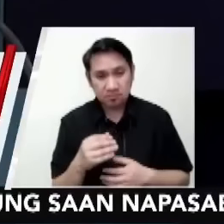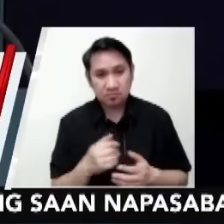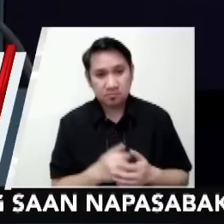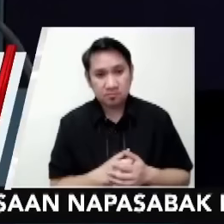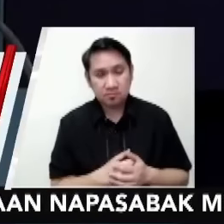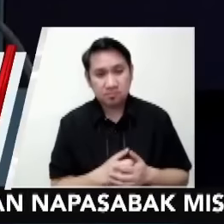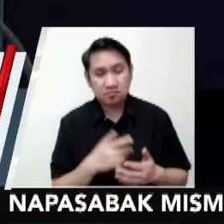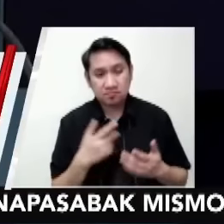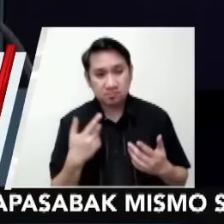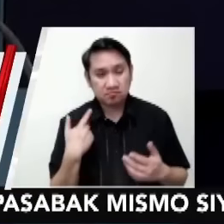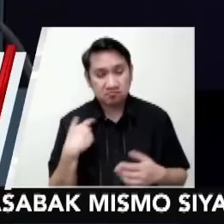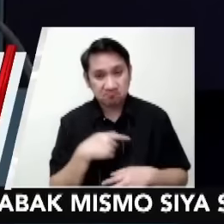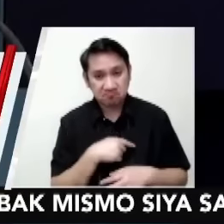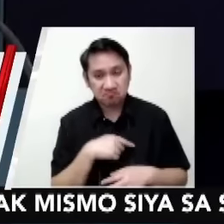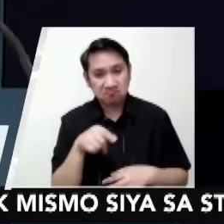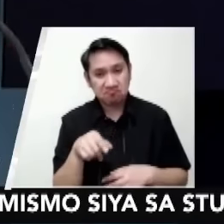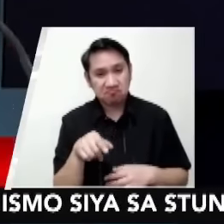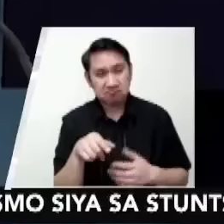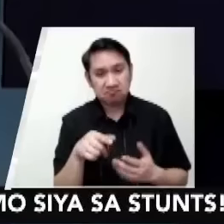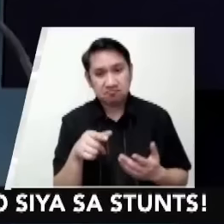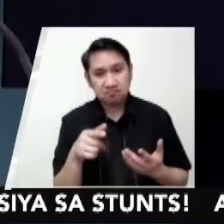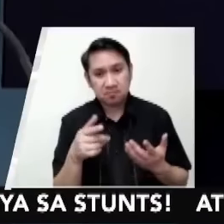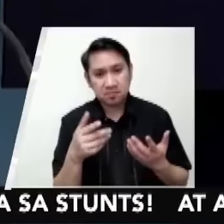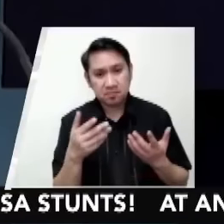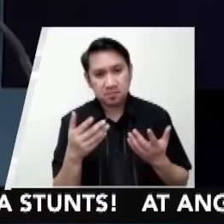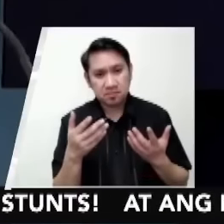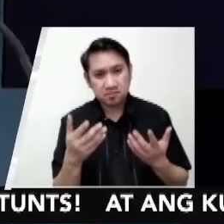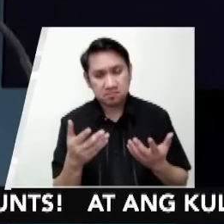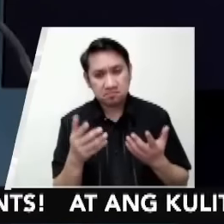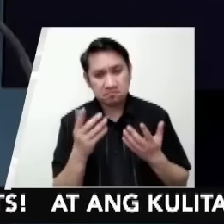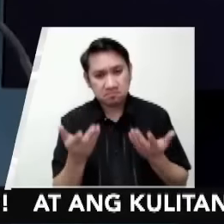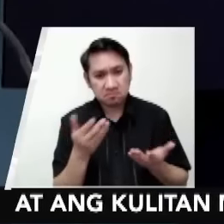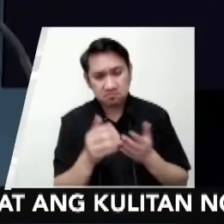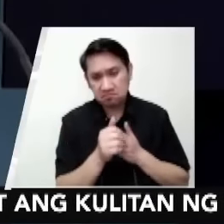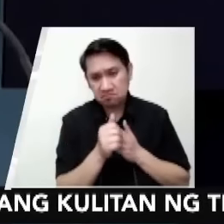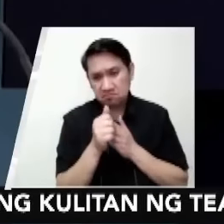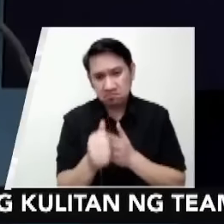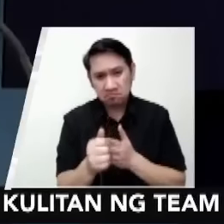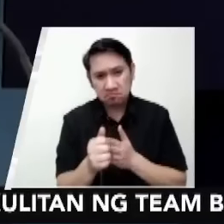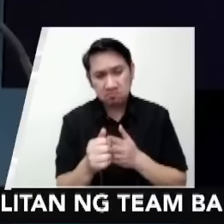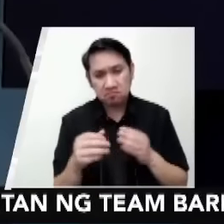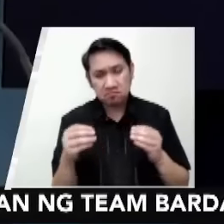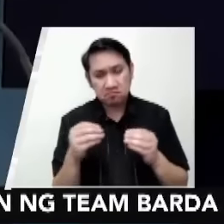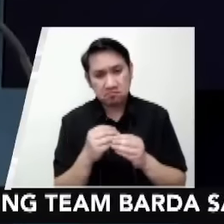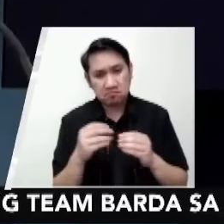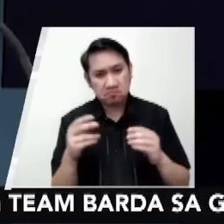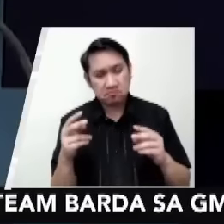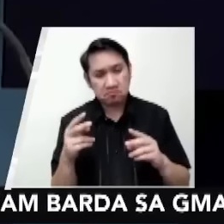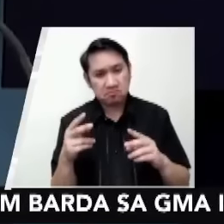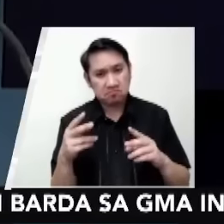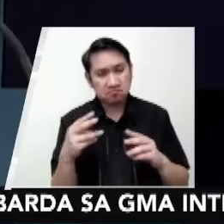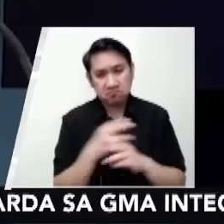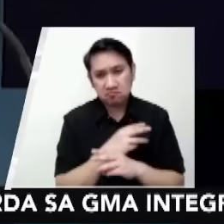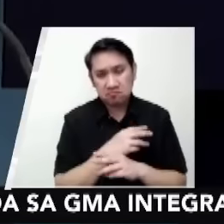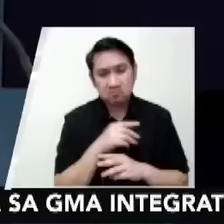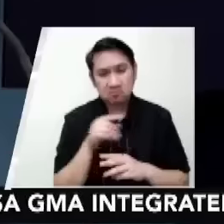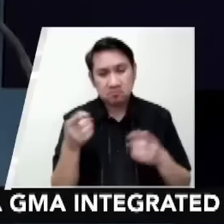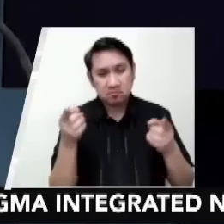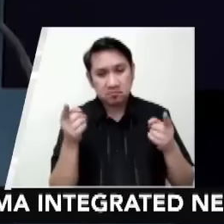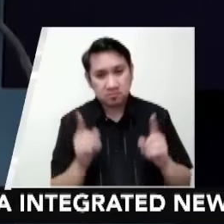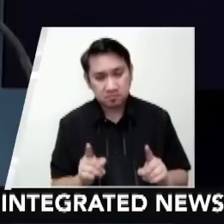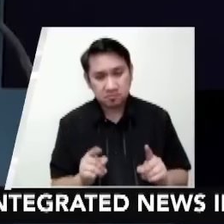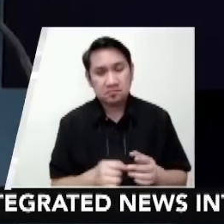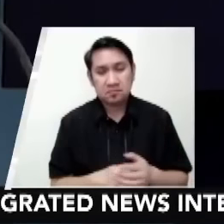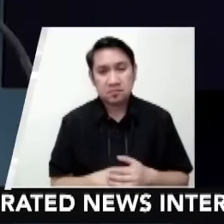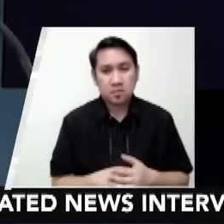misunderstandings and miscalculations that could lead to something much bigger and much more violent. Nabahala raw ang Amerika sa mga naging aksyon ng China